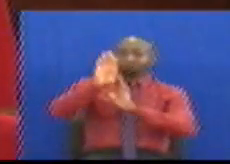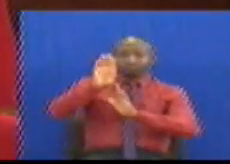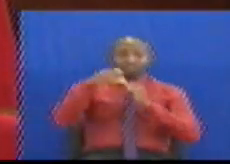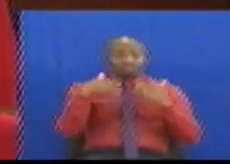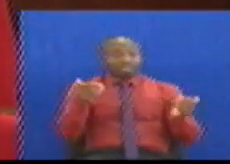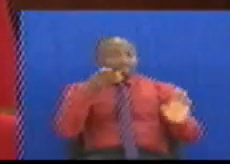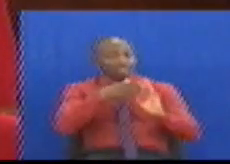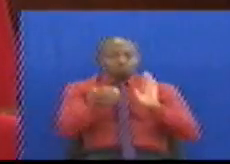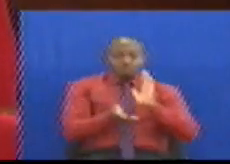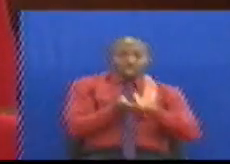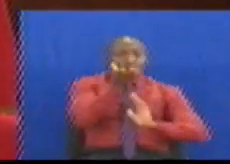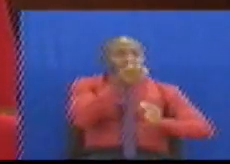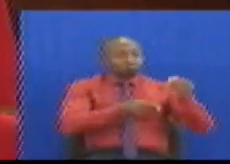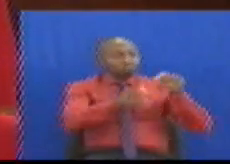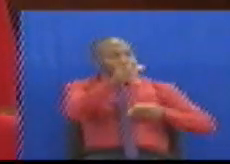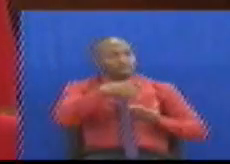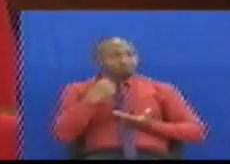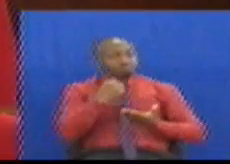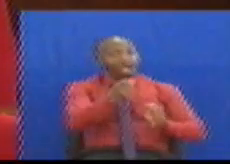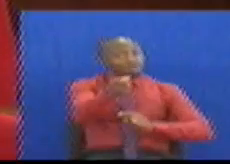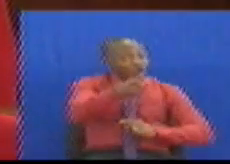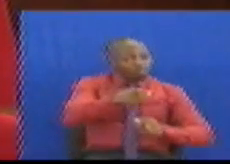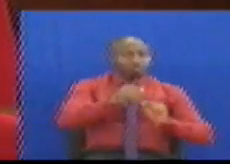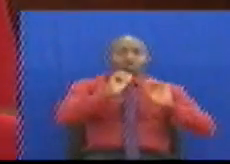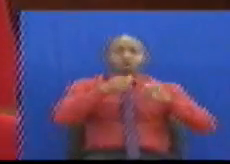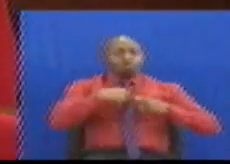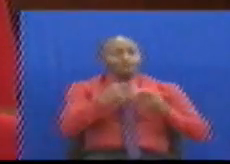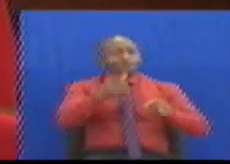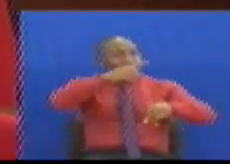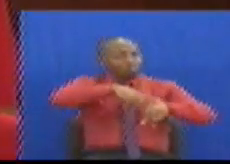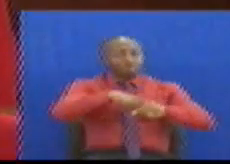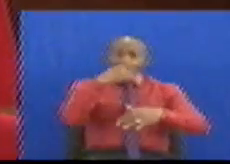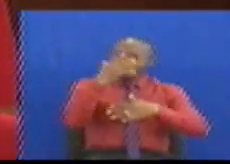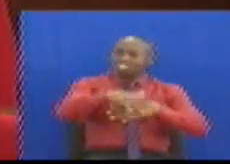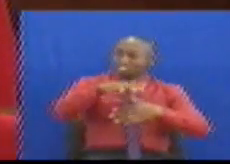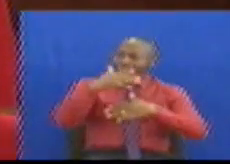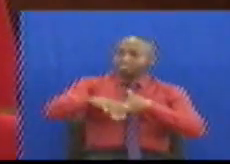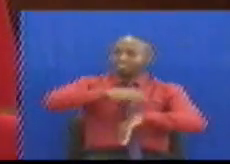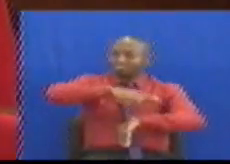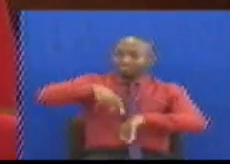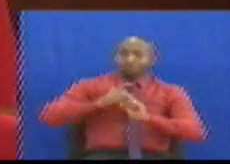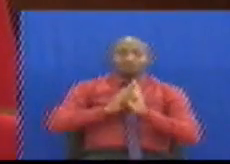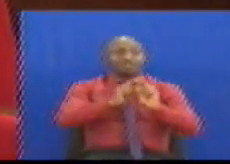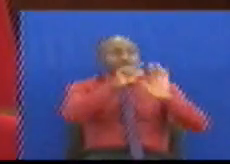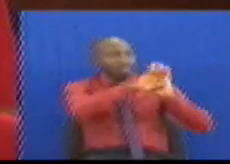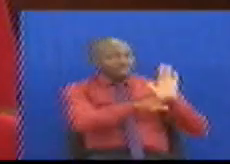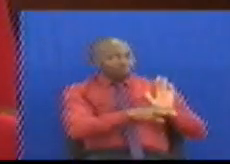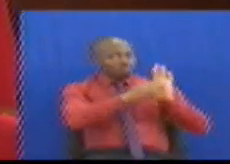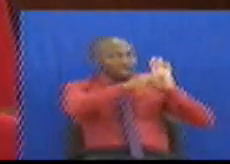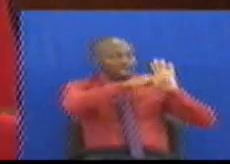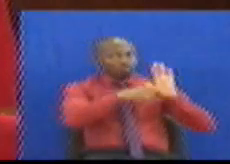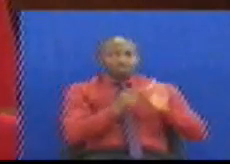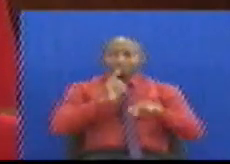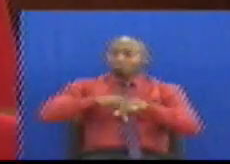kunyanyua uchumi wa watu wao ambao tunawapa mikopo, tuwaache wajiachie wafanye biashara kwa mujibu wa utaratibu na kanuni, lakini wafanye kazi kwa